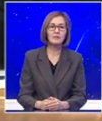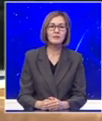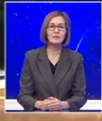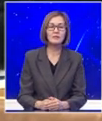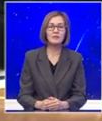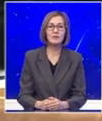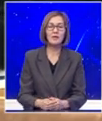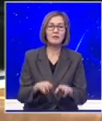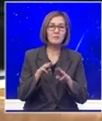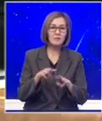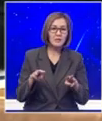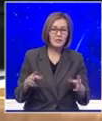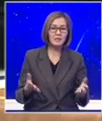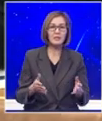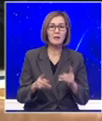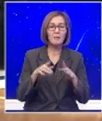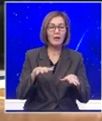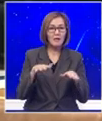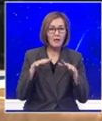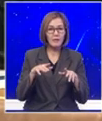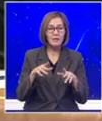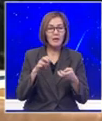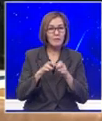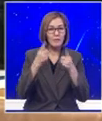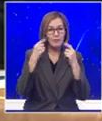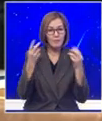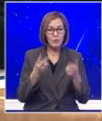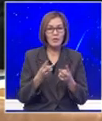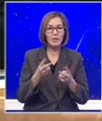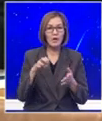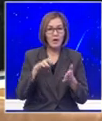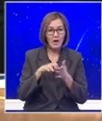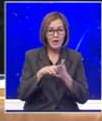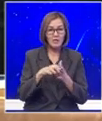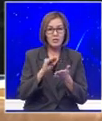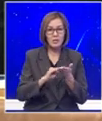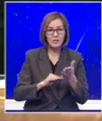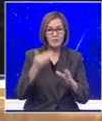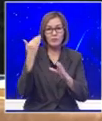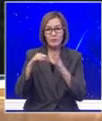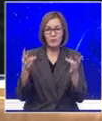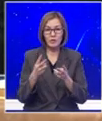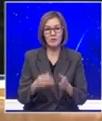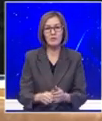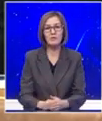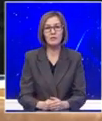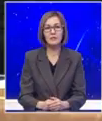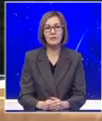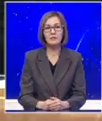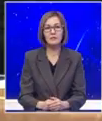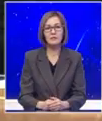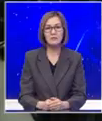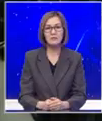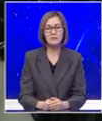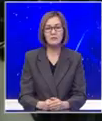жаңағы анықтамаларыңызды, справкаларыңызды, служебный запискаларыңызды жазғанда осының бәрін көрсетіп отырып, ол кісілердің көздерін ашуларыңыз